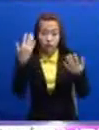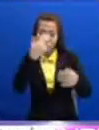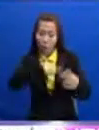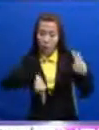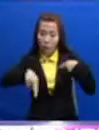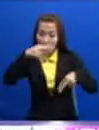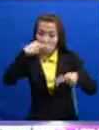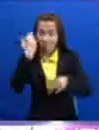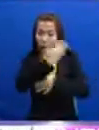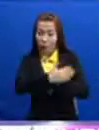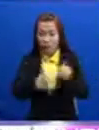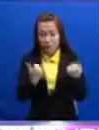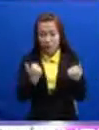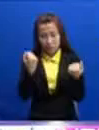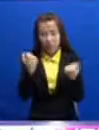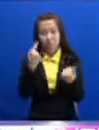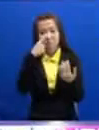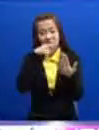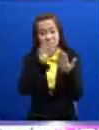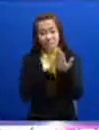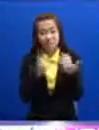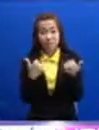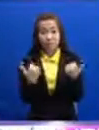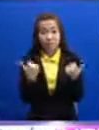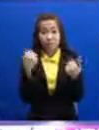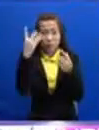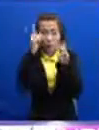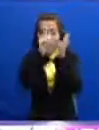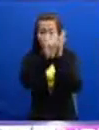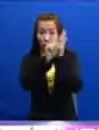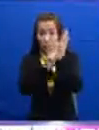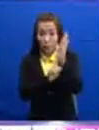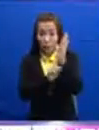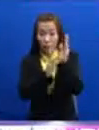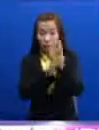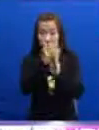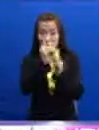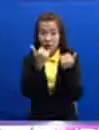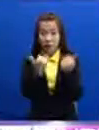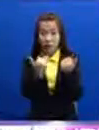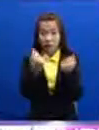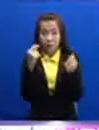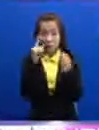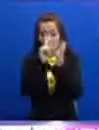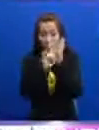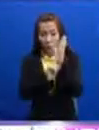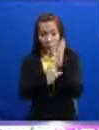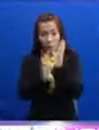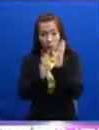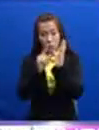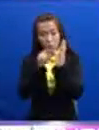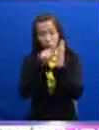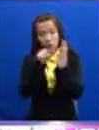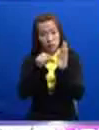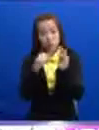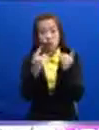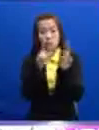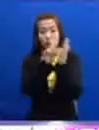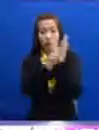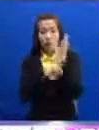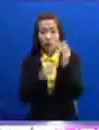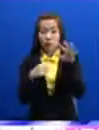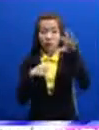กันด้วยค่ะสภาพอากาศบ้านเรานะคะอุณหภูมิจะลดลงได้ในรอบสัปดาห์นี้ 4-6องศเซซค่ะโดยกรมอุตุนิยม